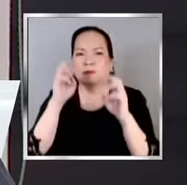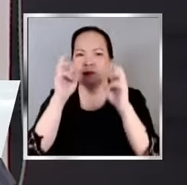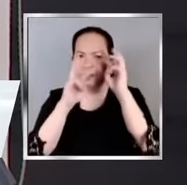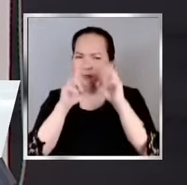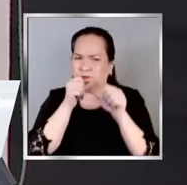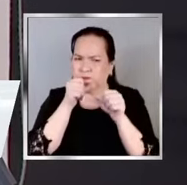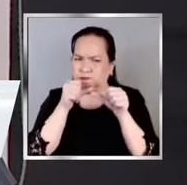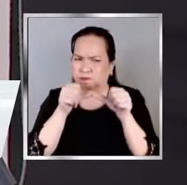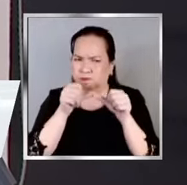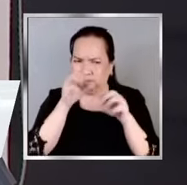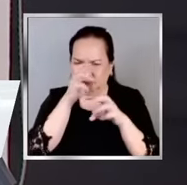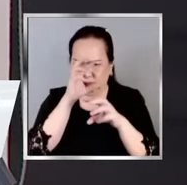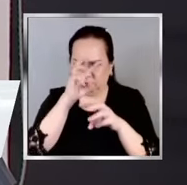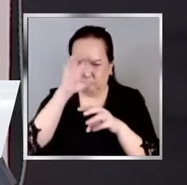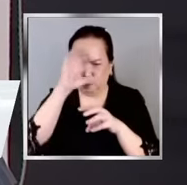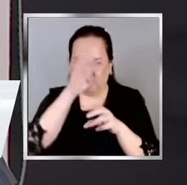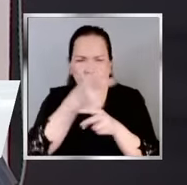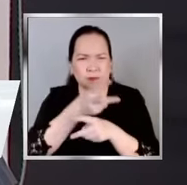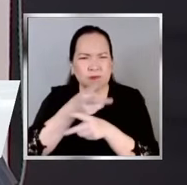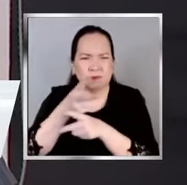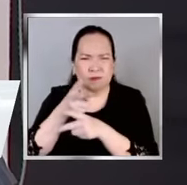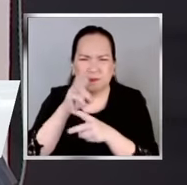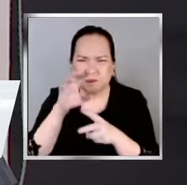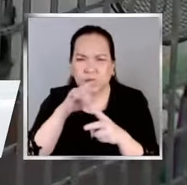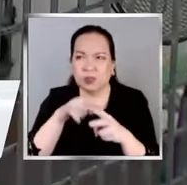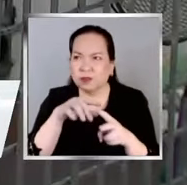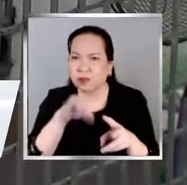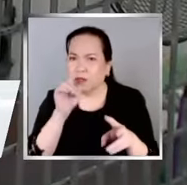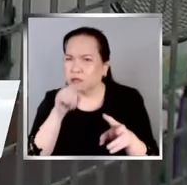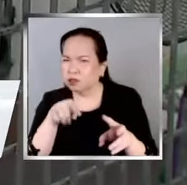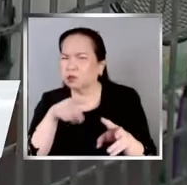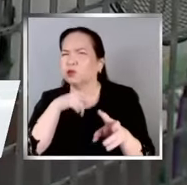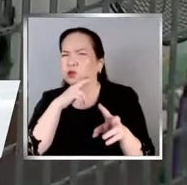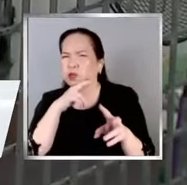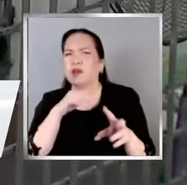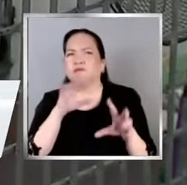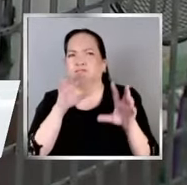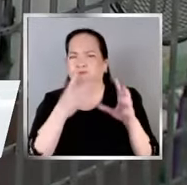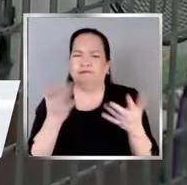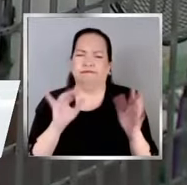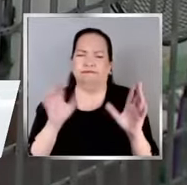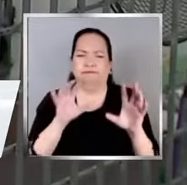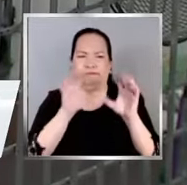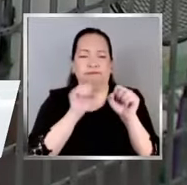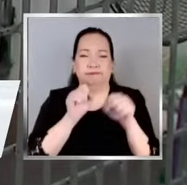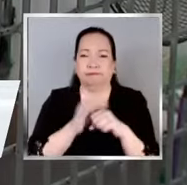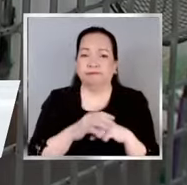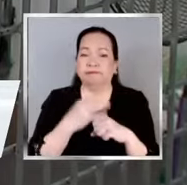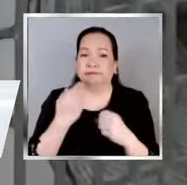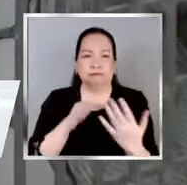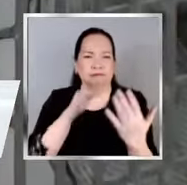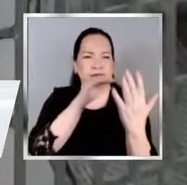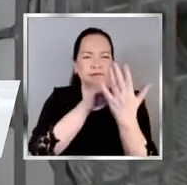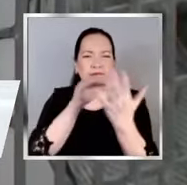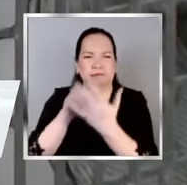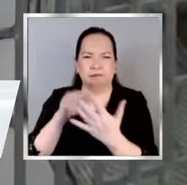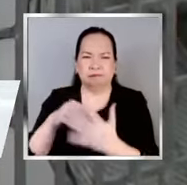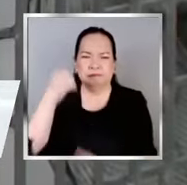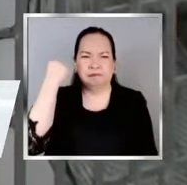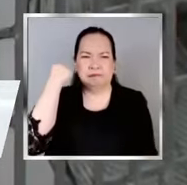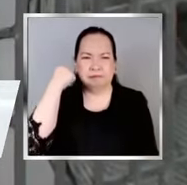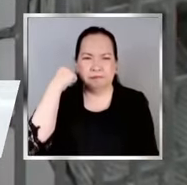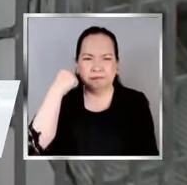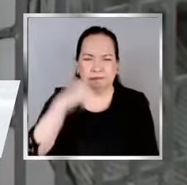ganito, ino-operate na kaagad natin para hindi na makapaminsala pa. Sasampahan ng mga reklamong paglabag sa Comprehensive Dangerous Drugs Act ang